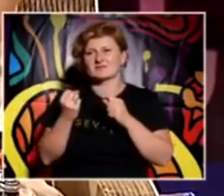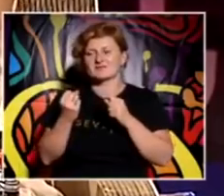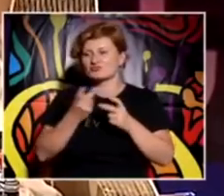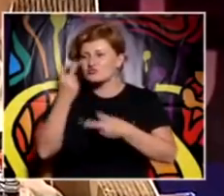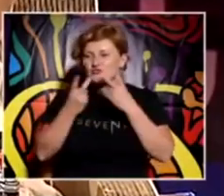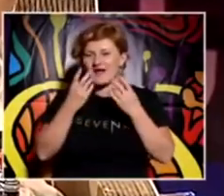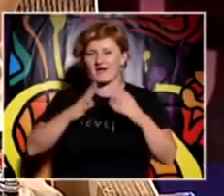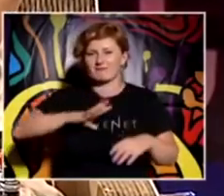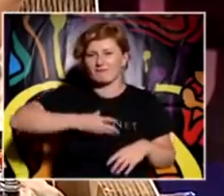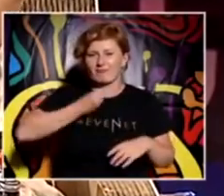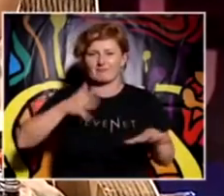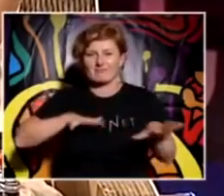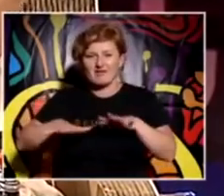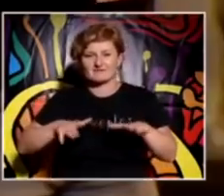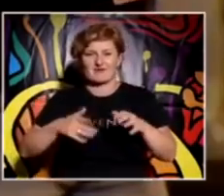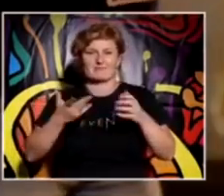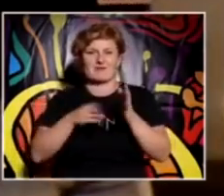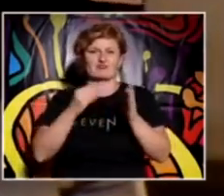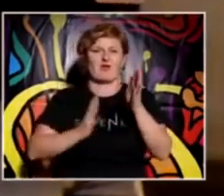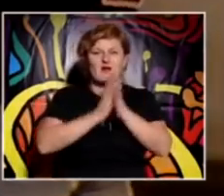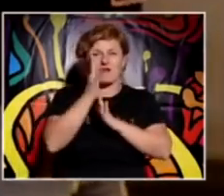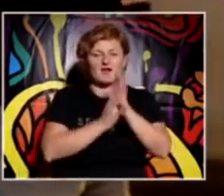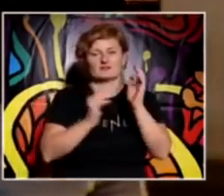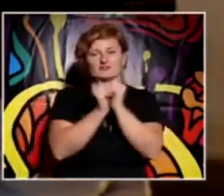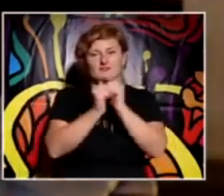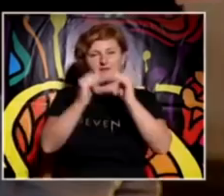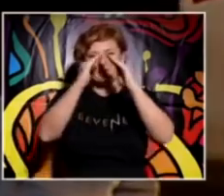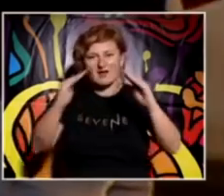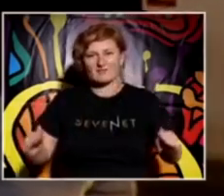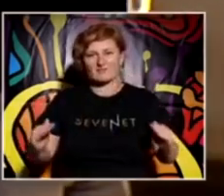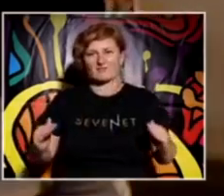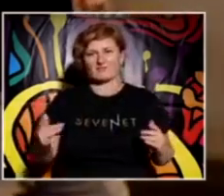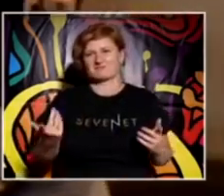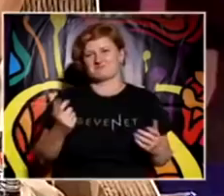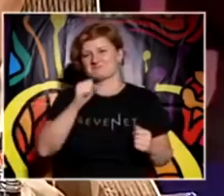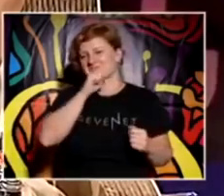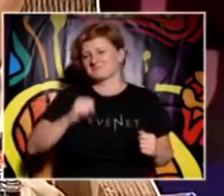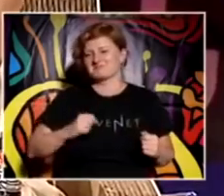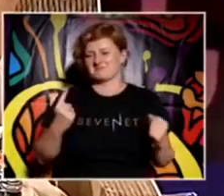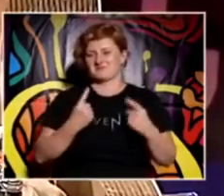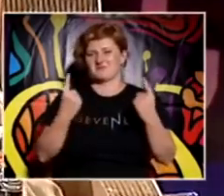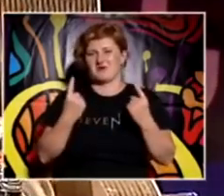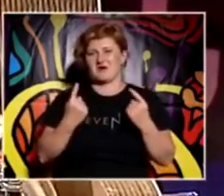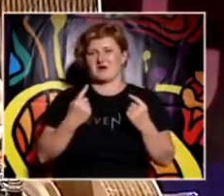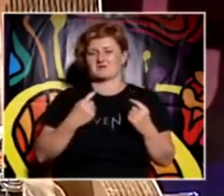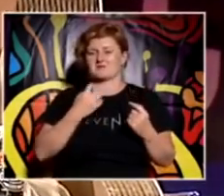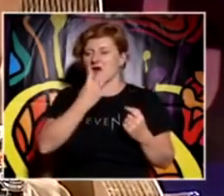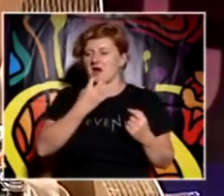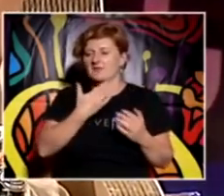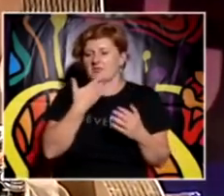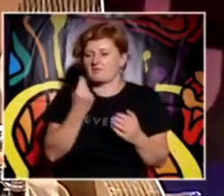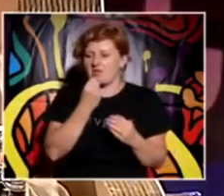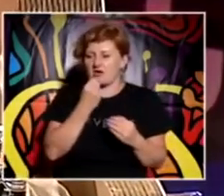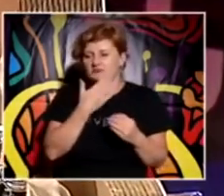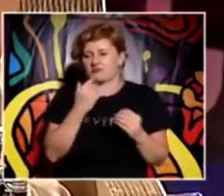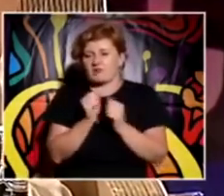dziwnych miejscach, chociażby w lesie, w zimie pod namiotem i jakoś nigdy się nie zdarzyło, żeby ktoś narzekał, że nie ma co jeść albo że jest zimno.